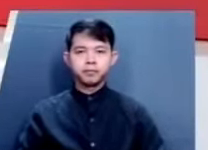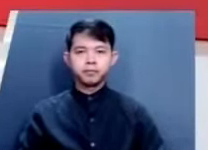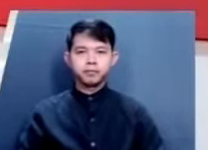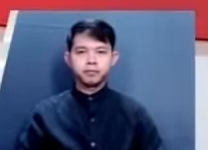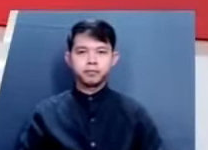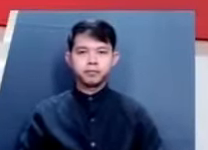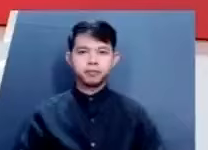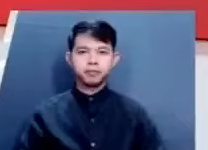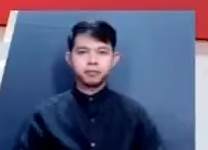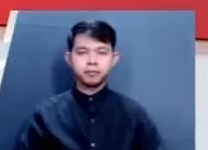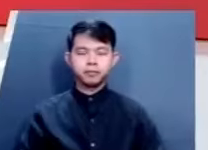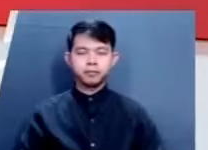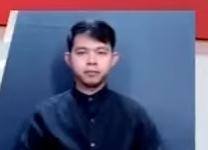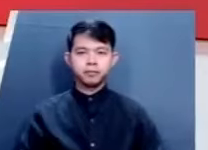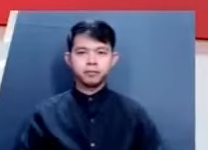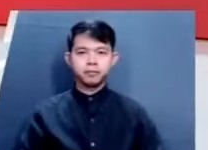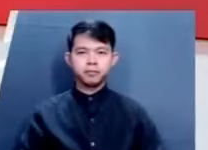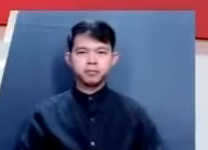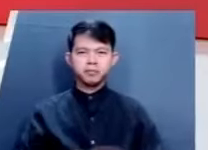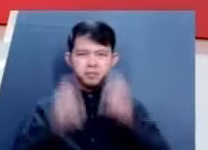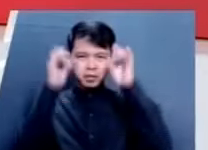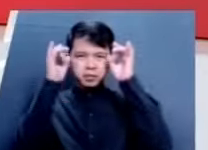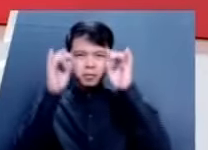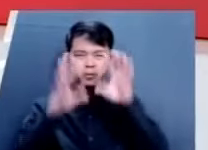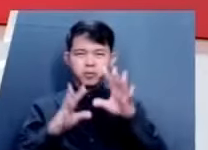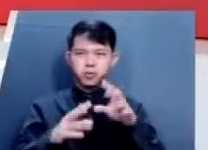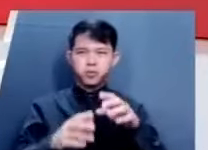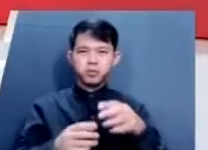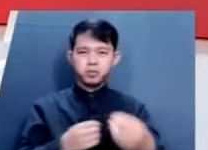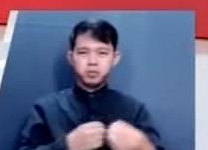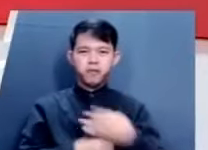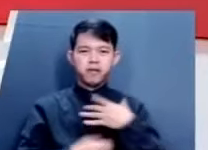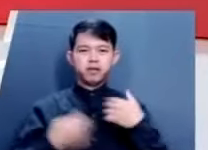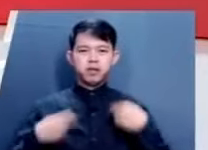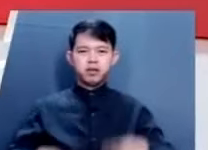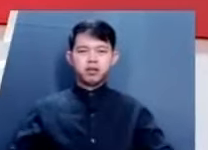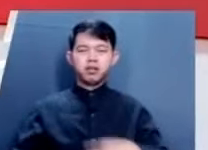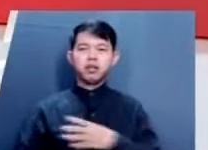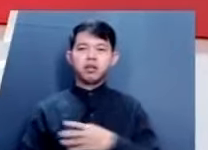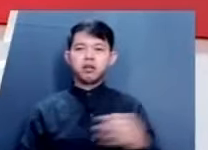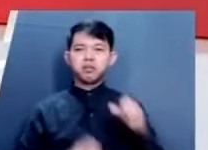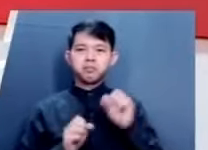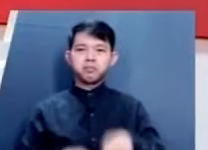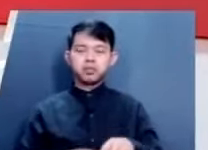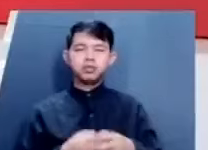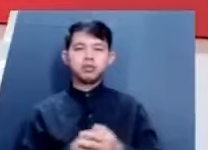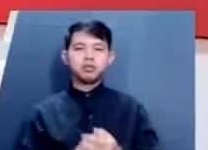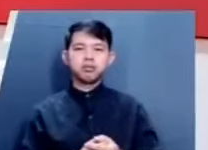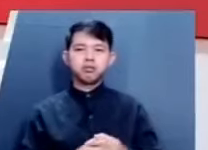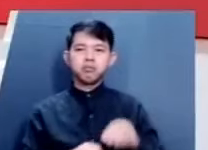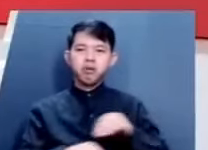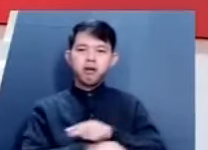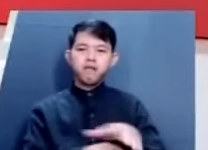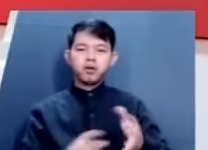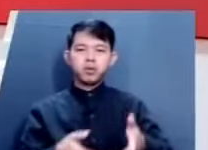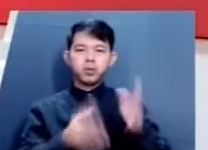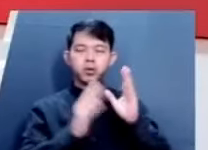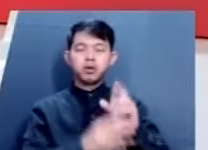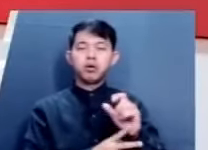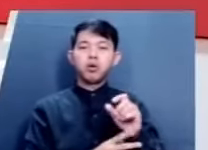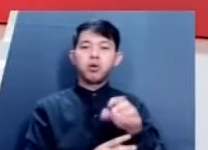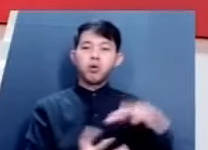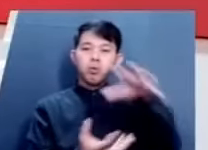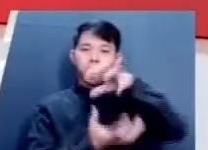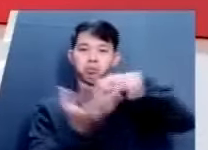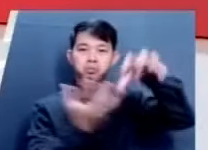Mapanganib sa kalusugan at maaaring makasira ng mga infrastruktura ang abo na ibinuga ng balkong bulkang Canlaon. Narito ang mga